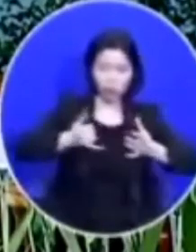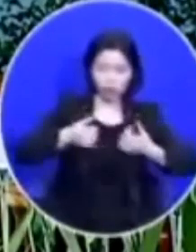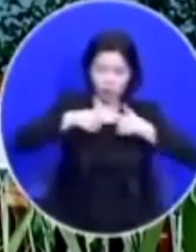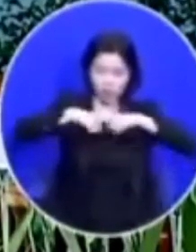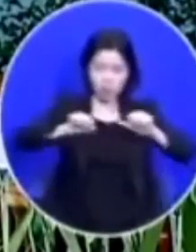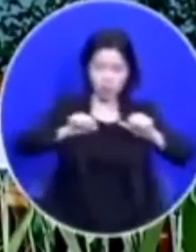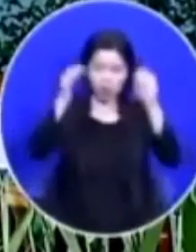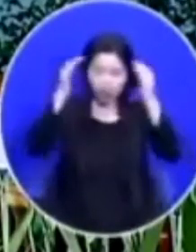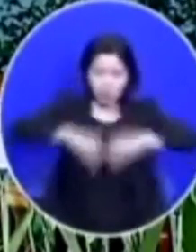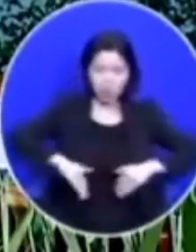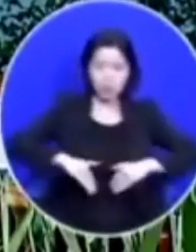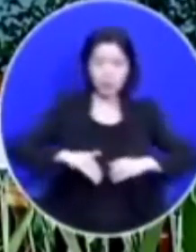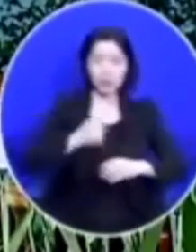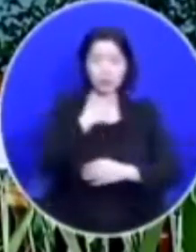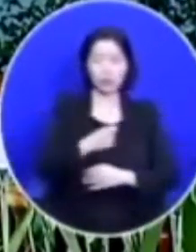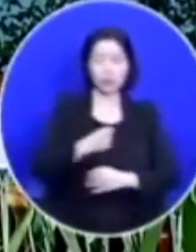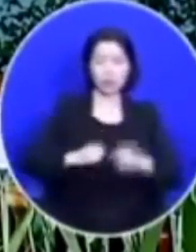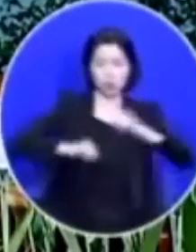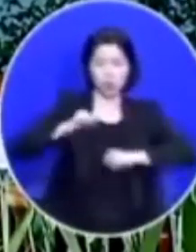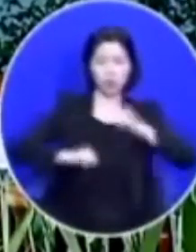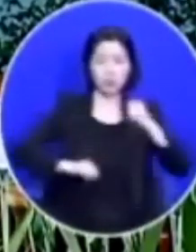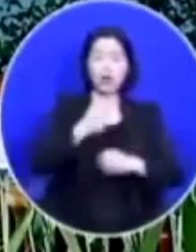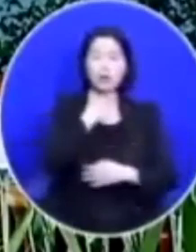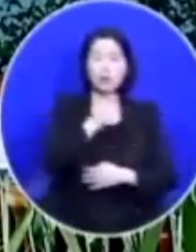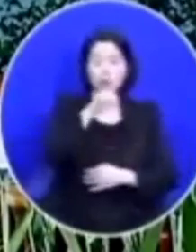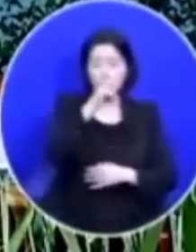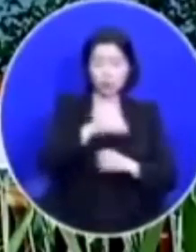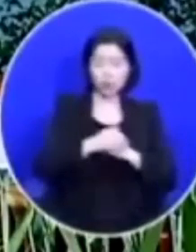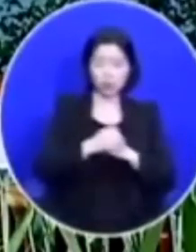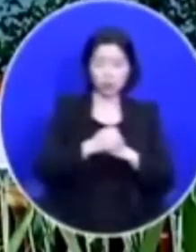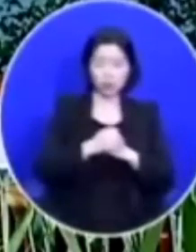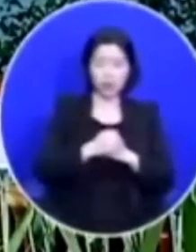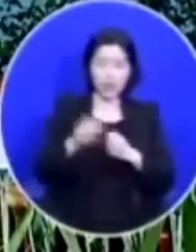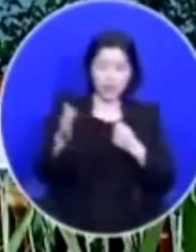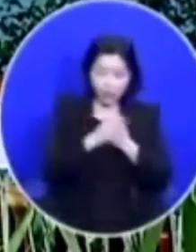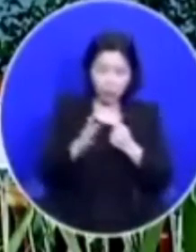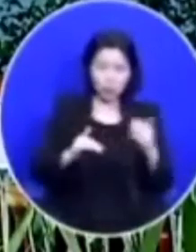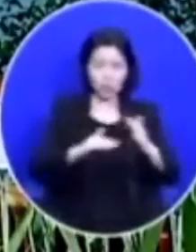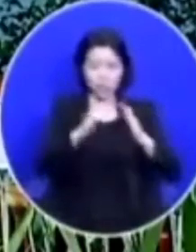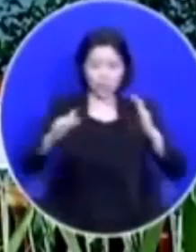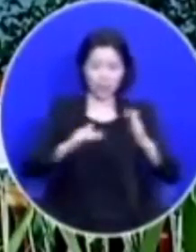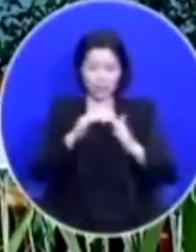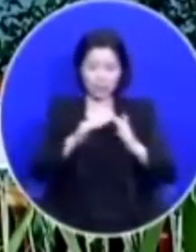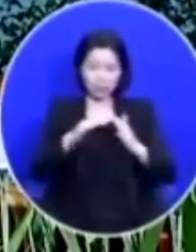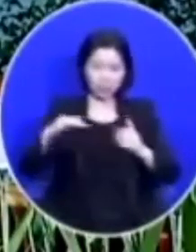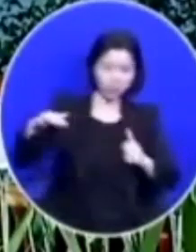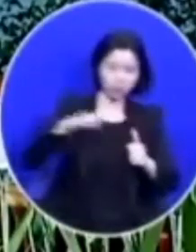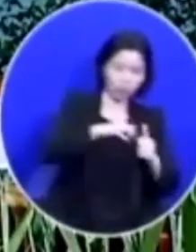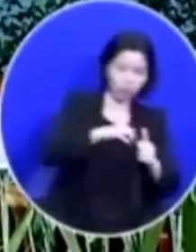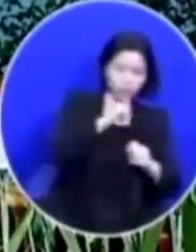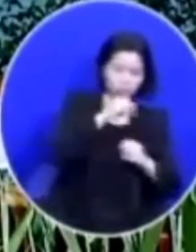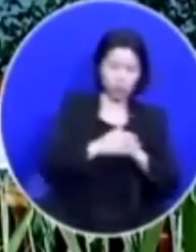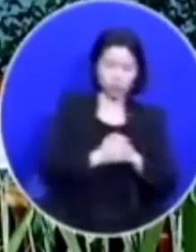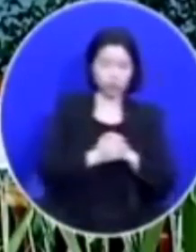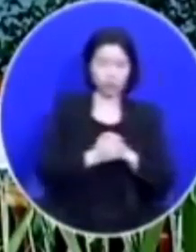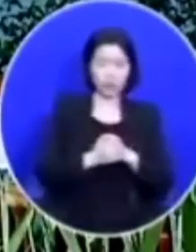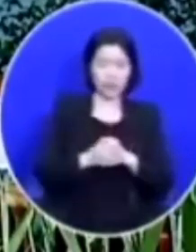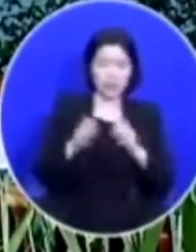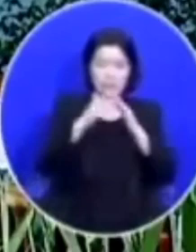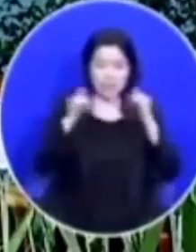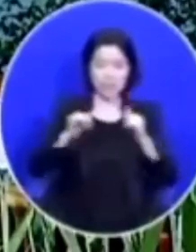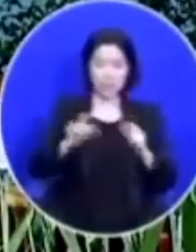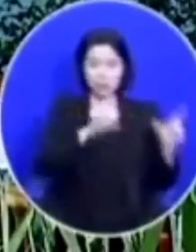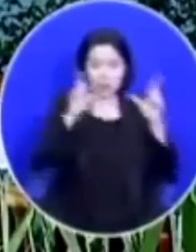원하고 역사 합니다 그래서 가정을 치는 거예요 사람들이 사는